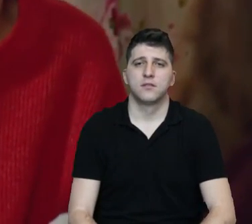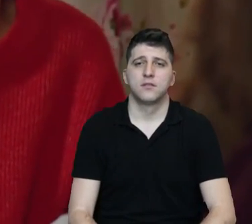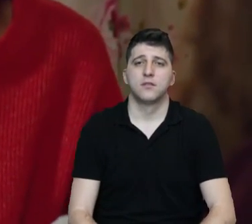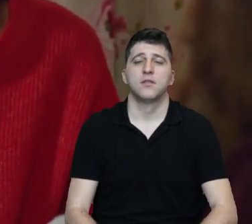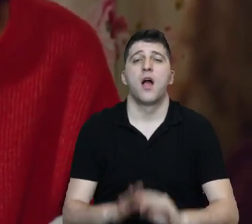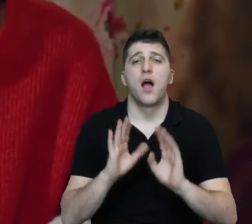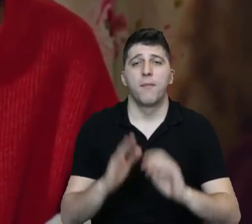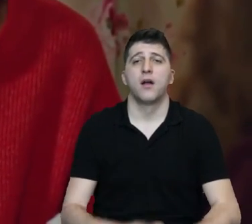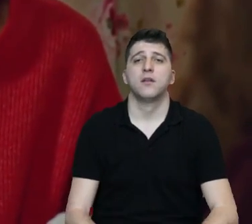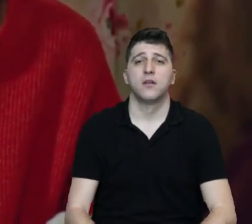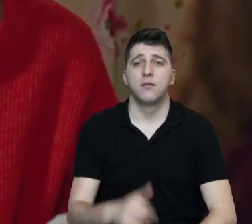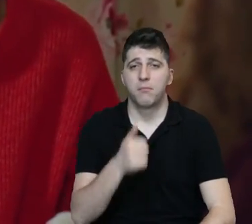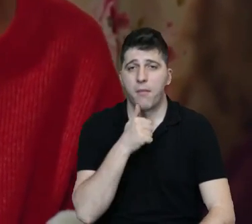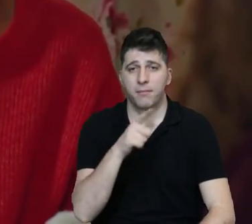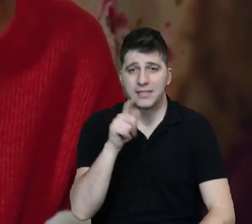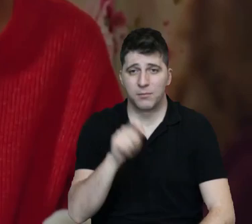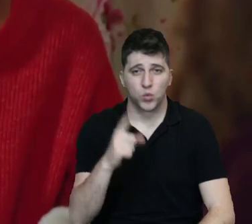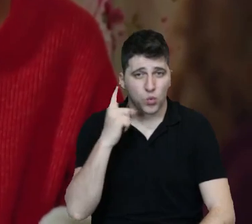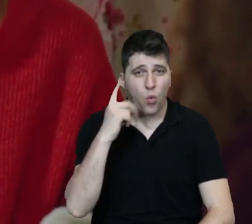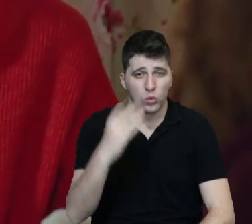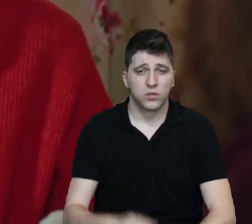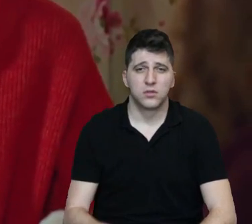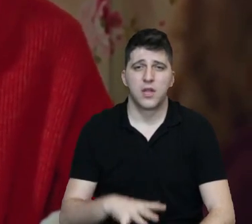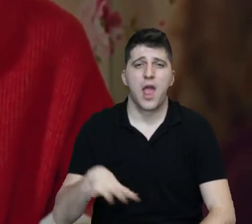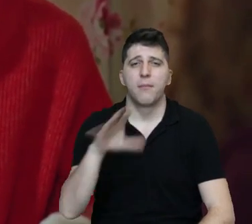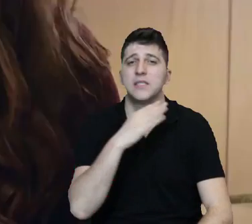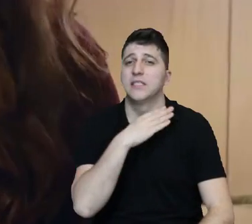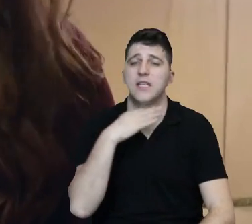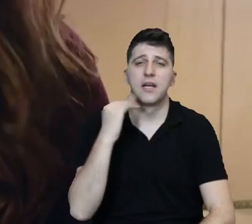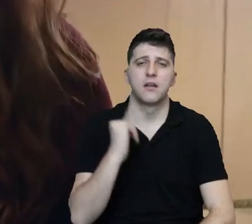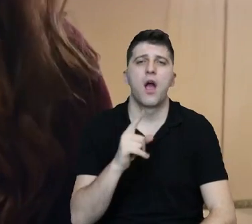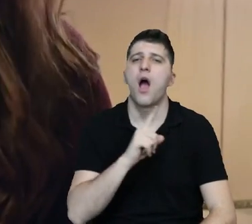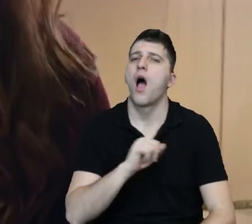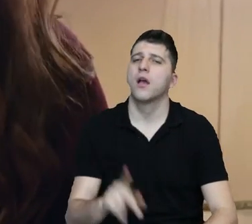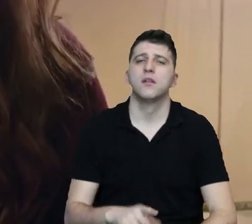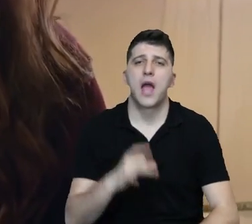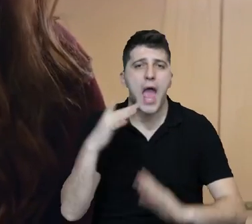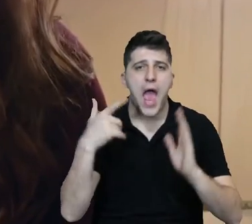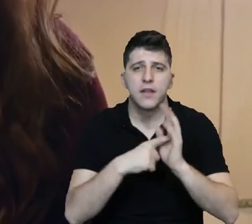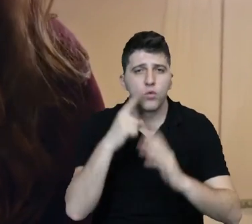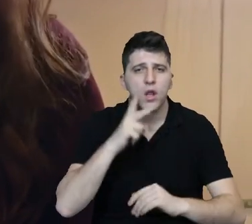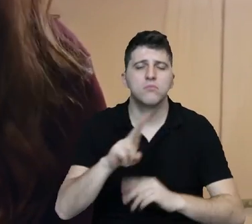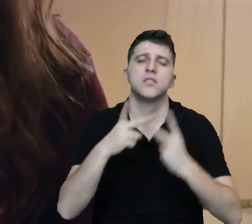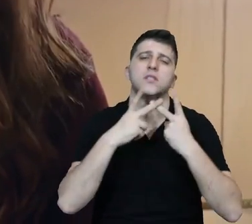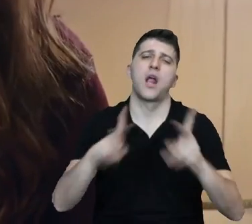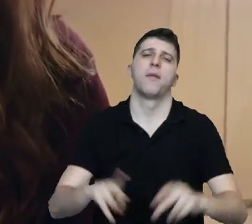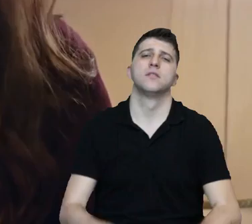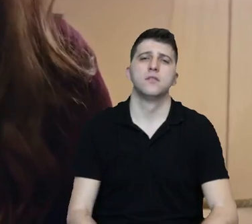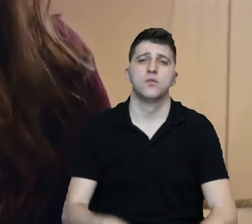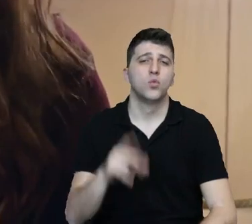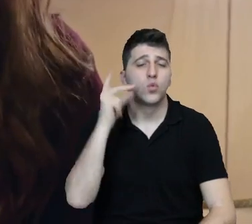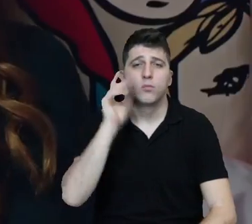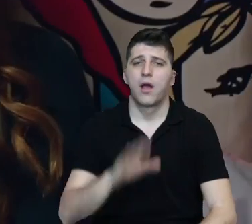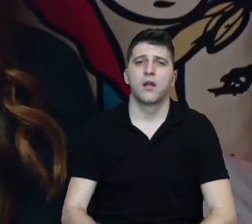Ama babam bu yaptığını öğrenirse hepimizi keser. Hayır, amaca giden yolda her şey mübahtır Gökçe,